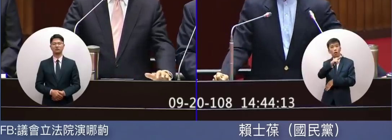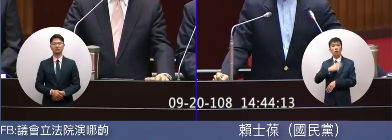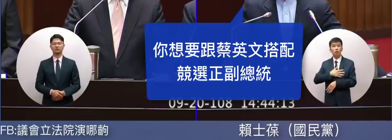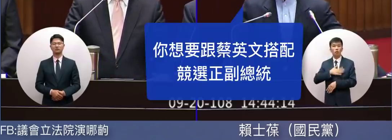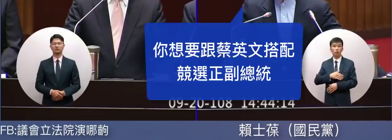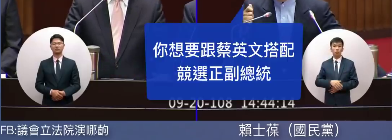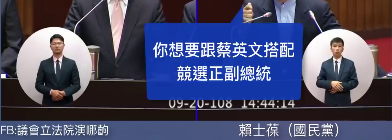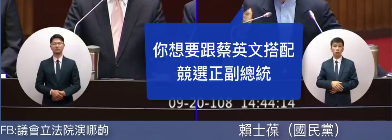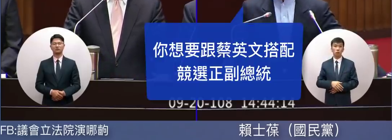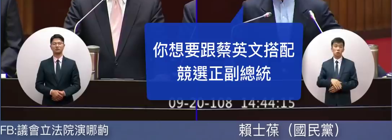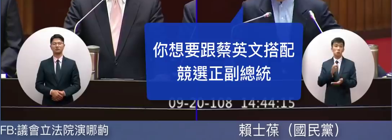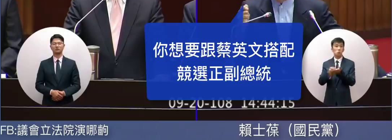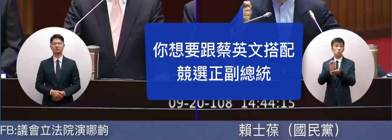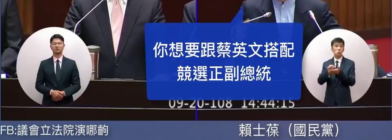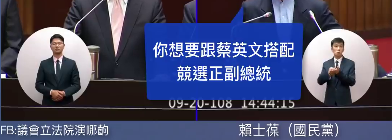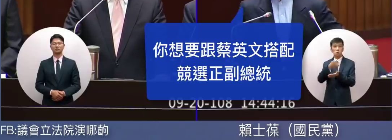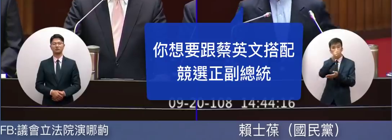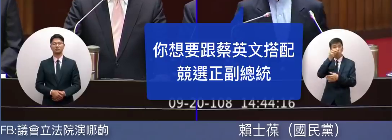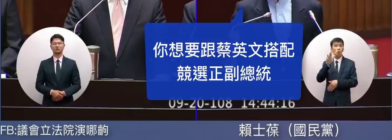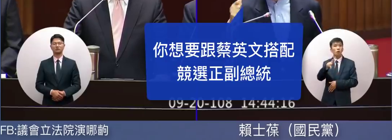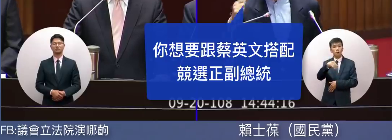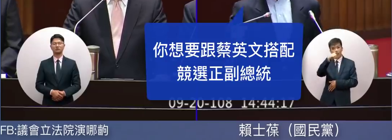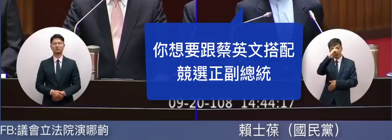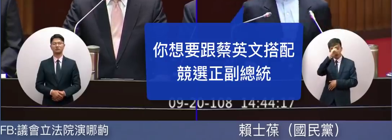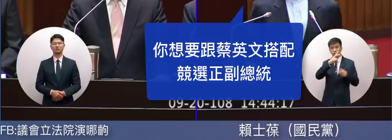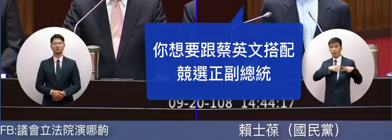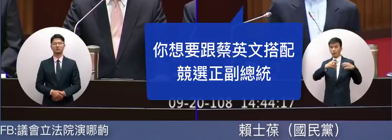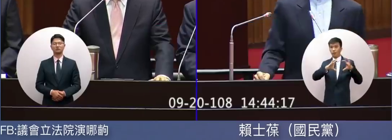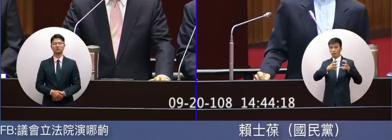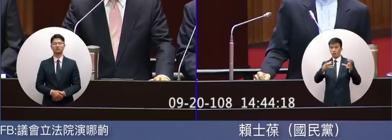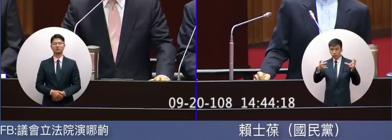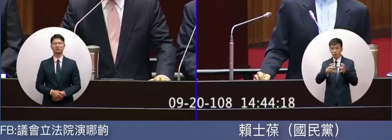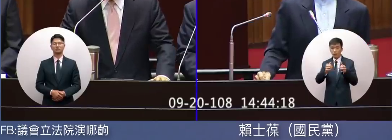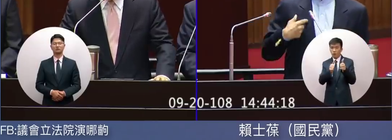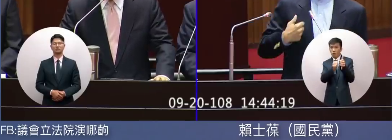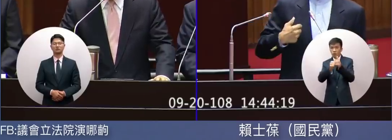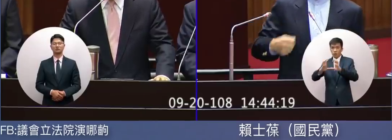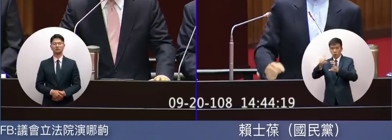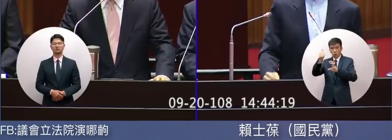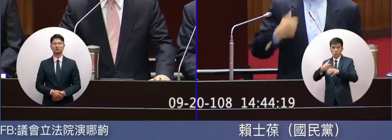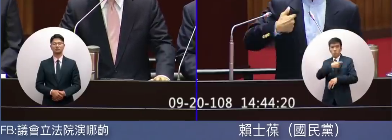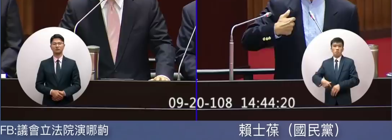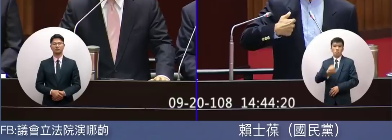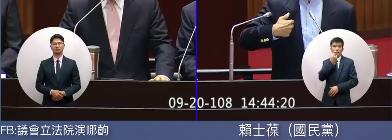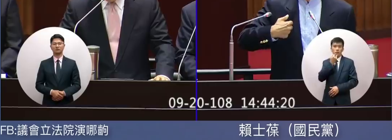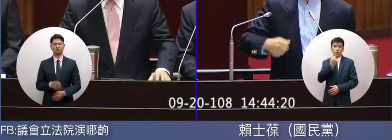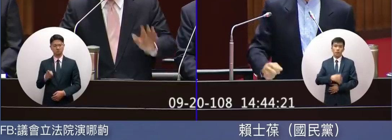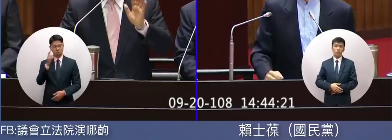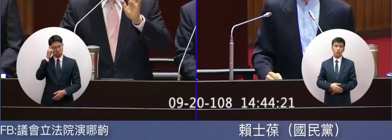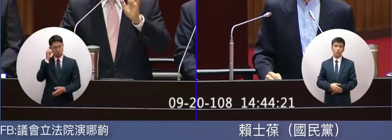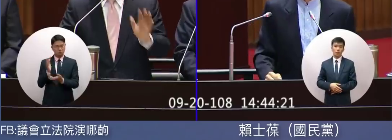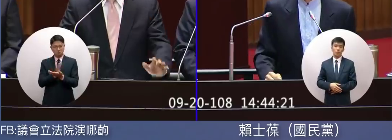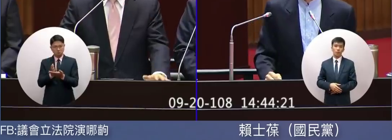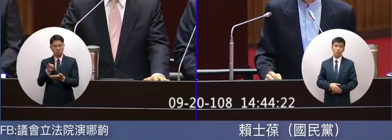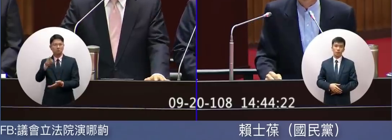么？就是你想要跟蔡英文搭配竞选正副总统。我解读诶， 估算错，